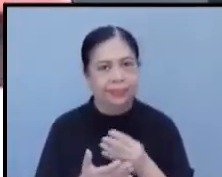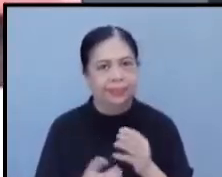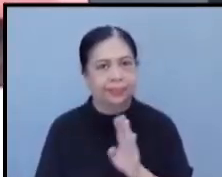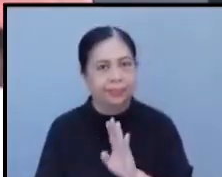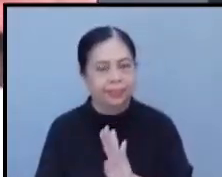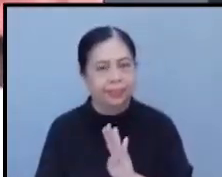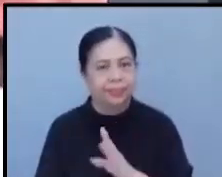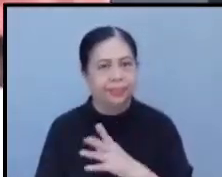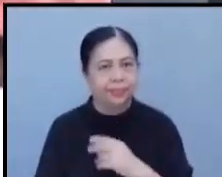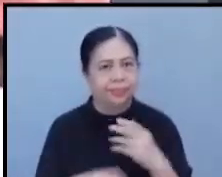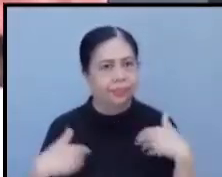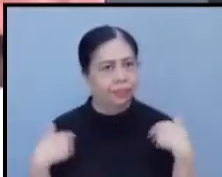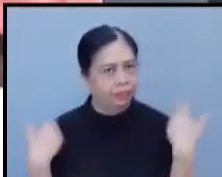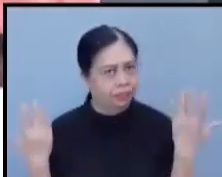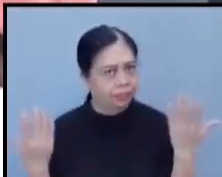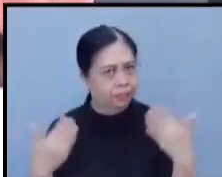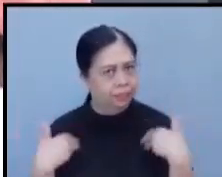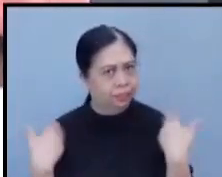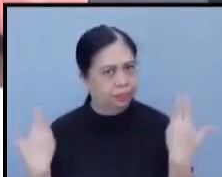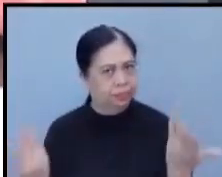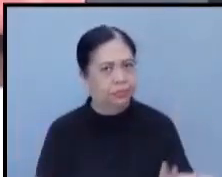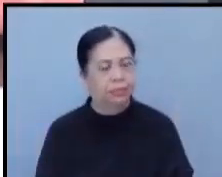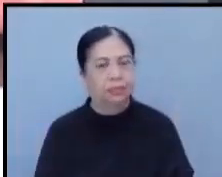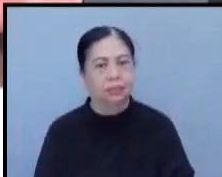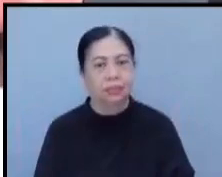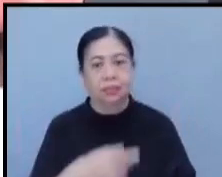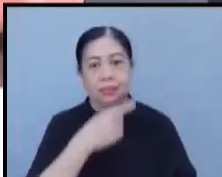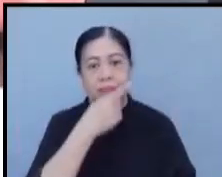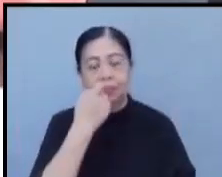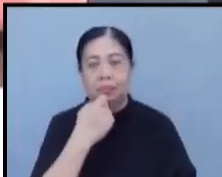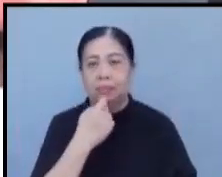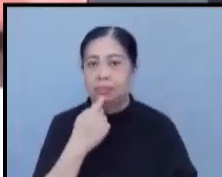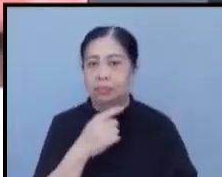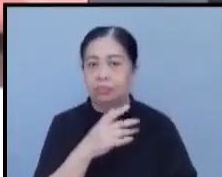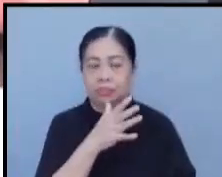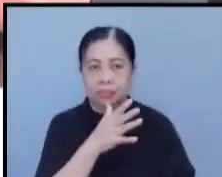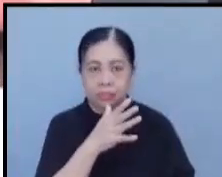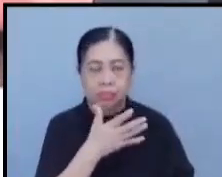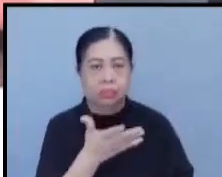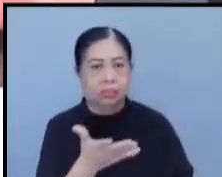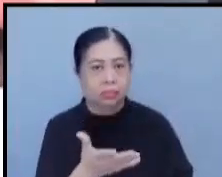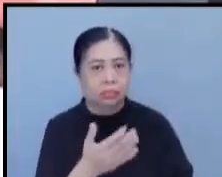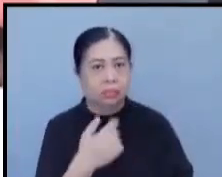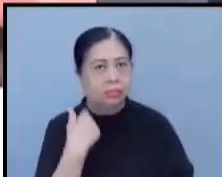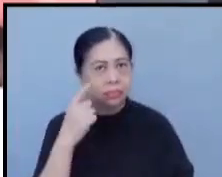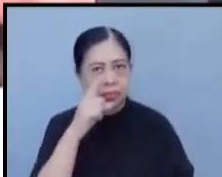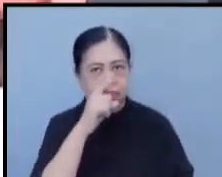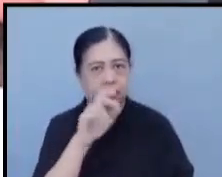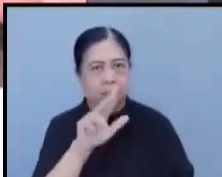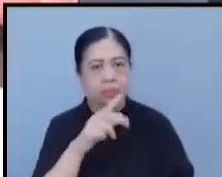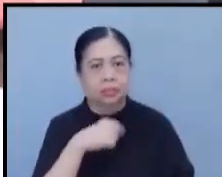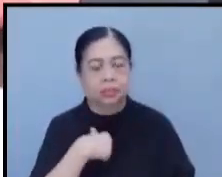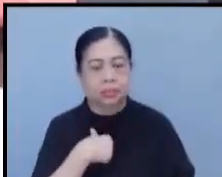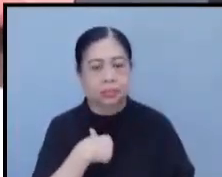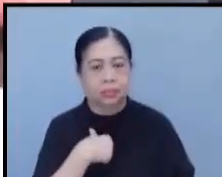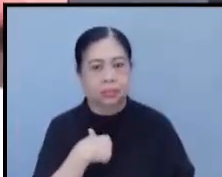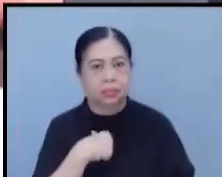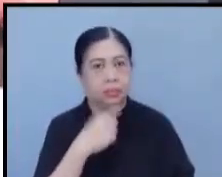young age? Sabi po kasi nila mami and daddy na noong 3 years old po ako,